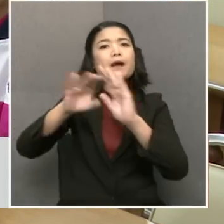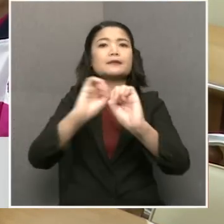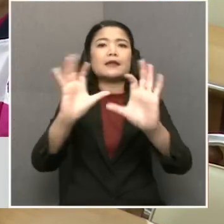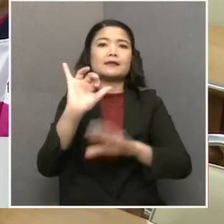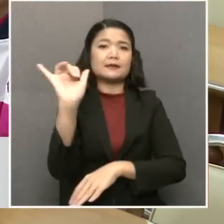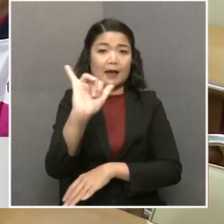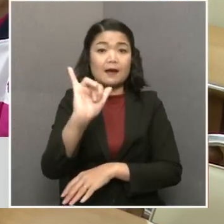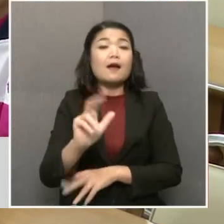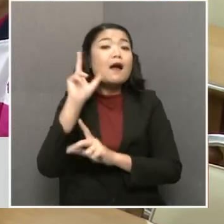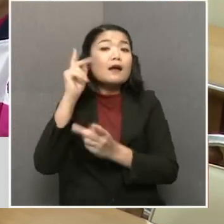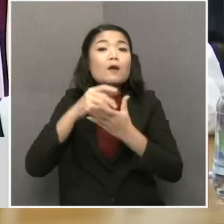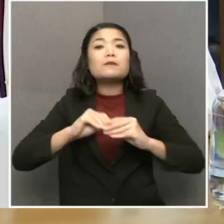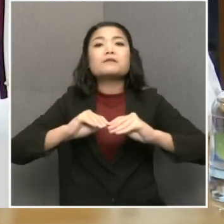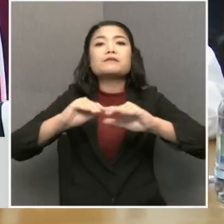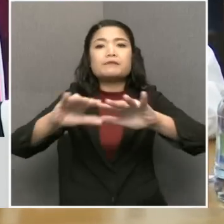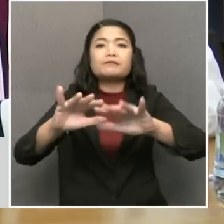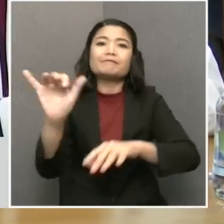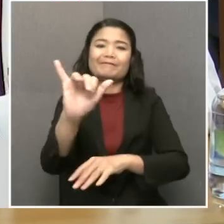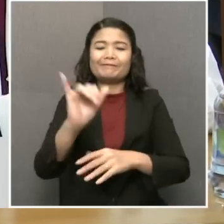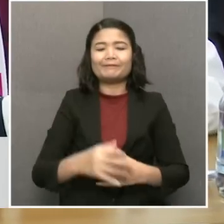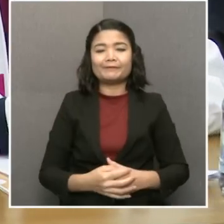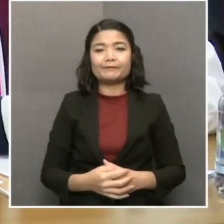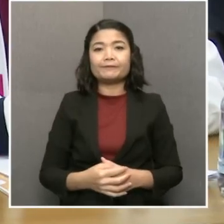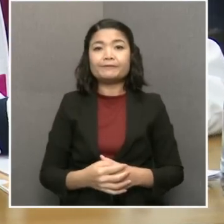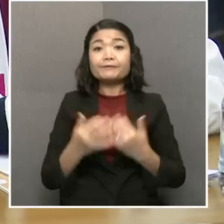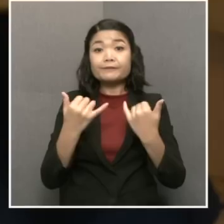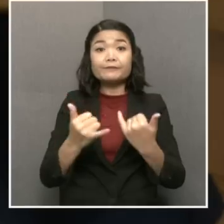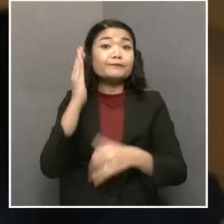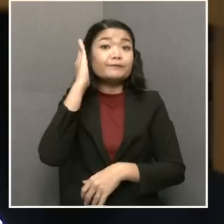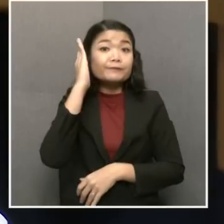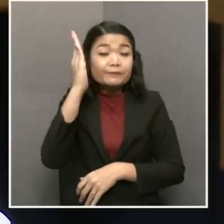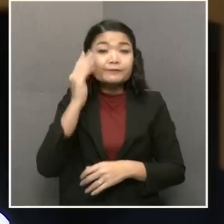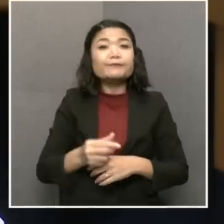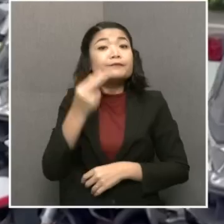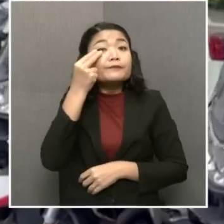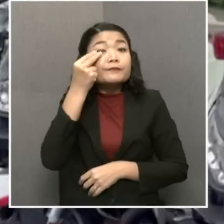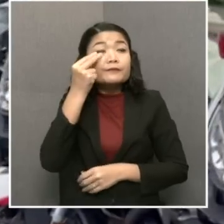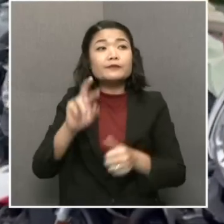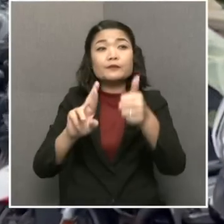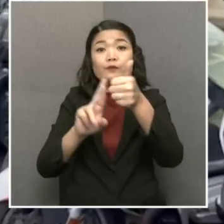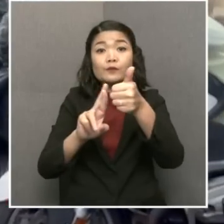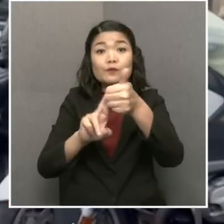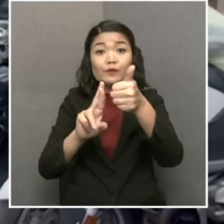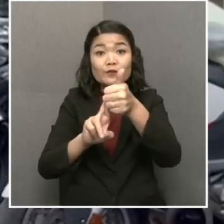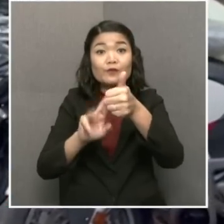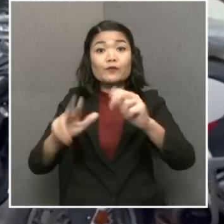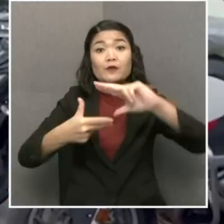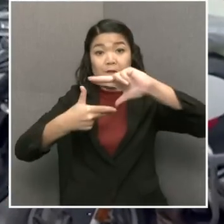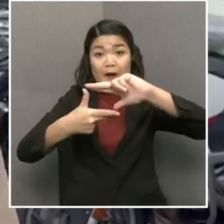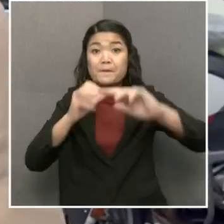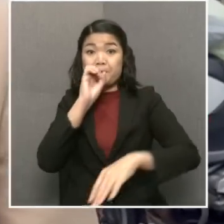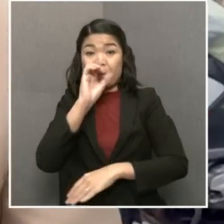จ้งกับสื่อมวลชนในการทำข่าวค่ะ ล่าสุดนายชัยวุฒิธนาคมานุสรรองหัวหน้าพรรคพลังประชารัฐระบุว่